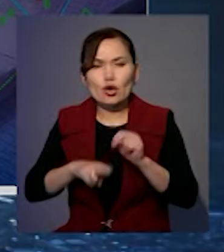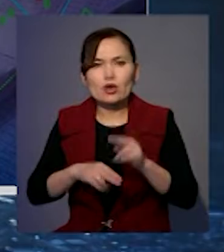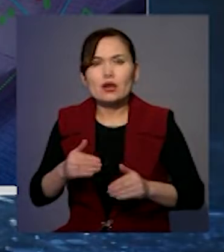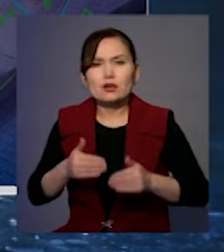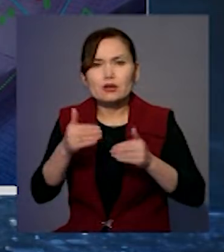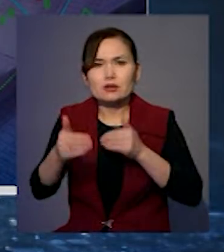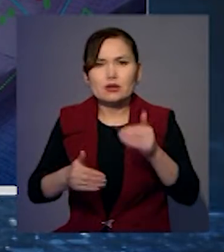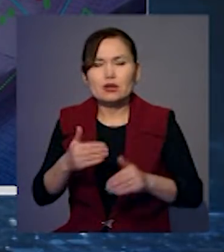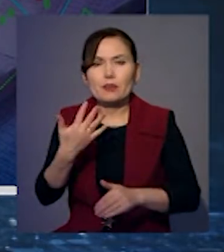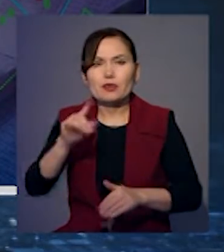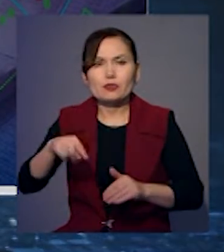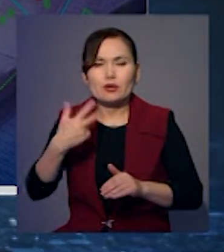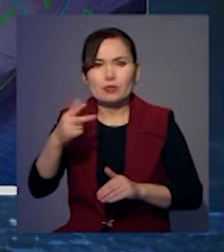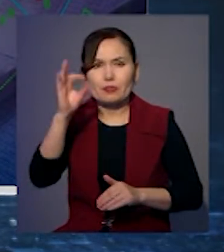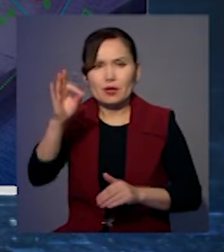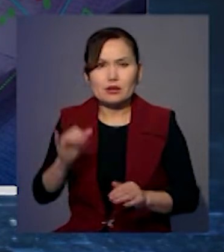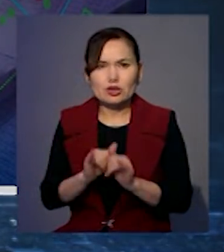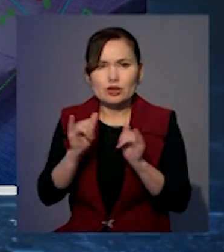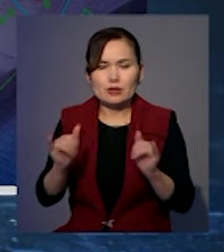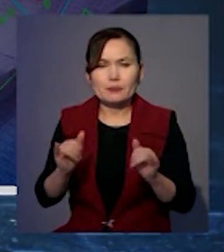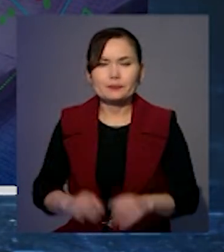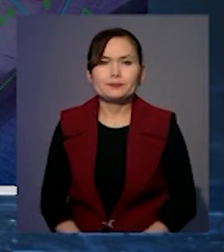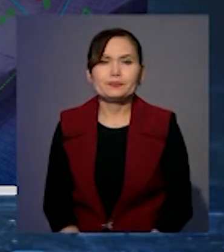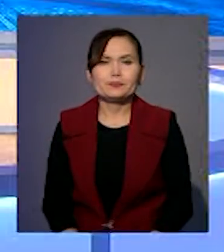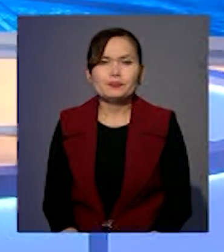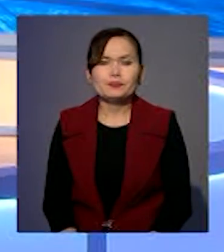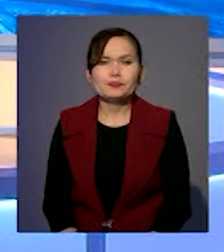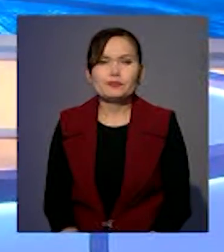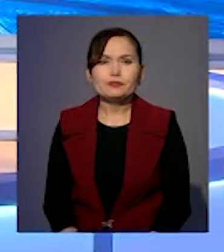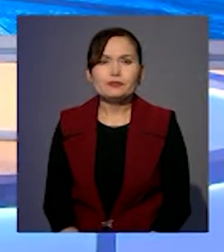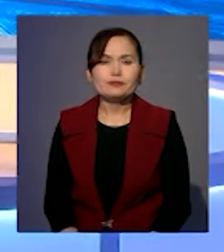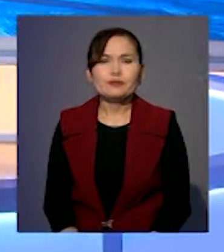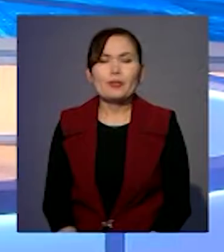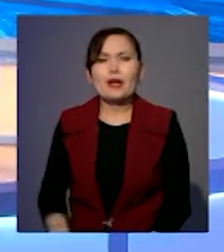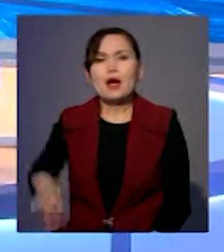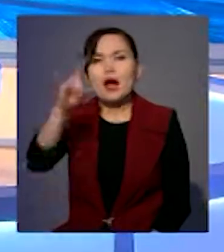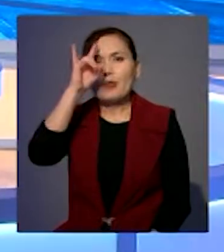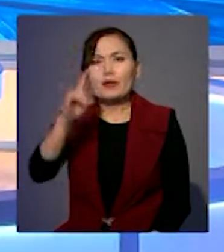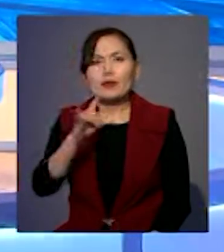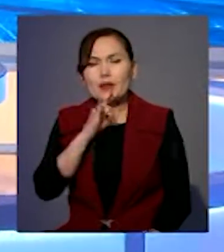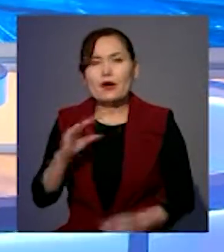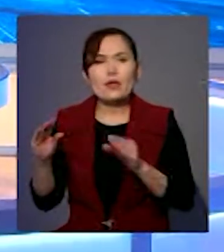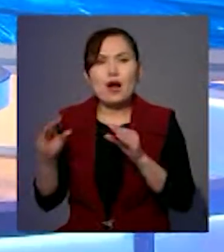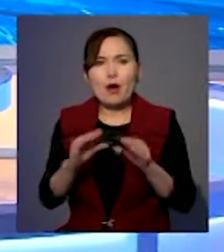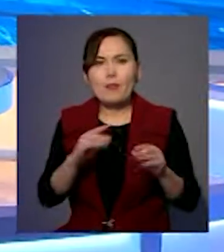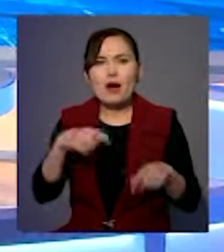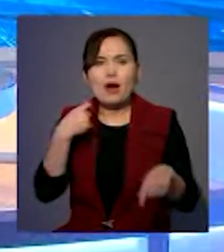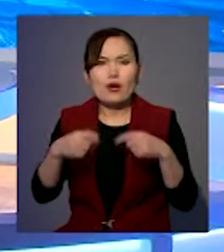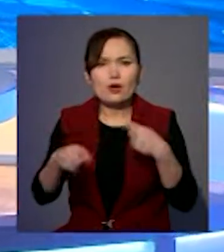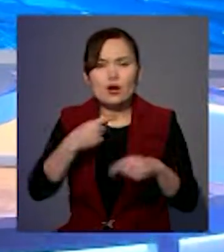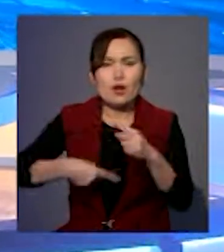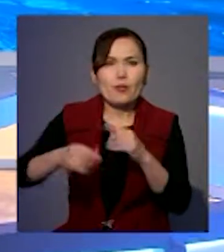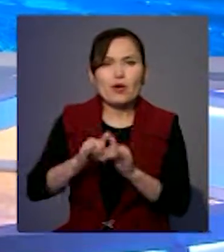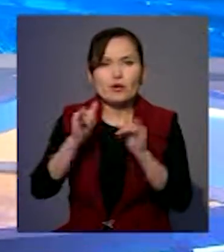5,3%-ке жетті. Еліміздегі автокөлік нарығы қарқынды дамып